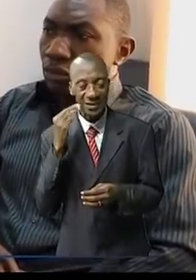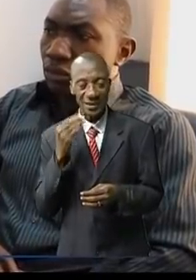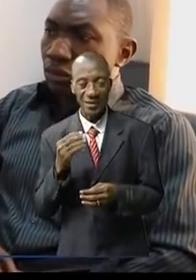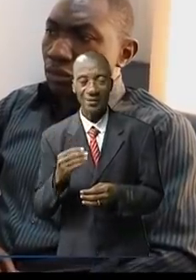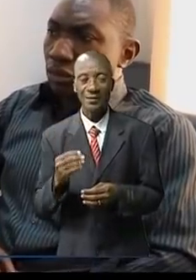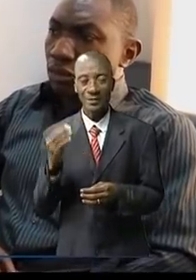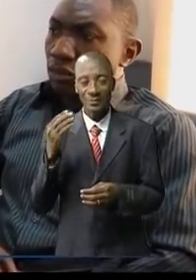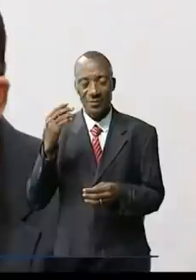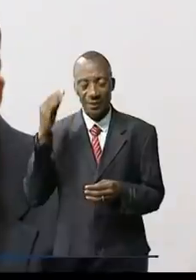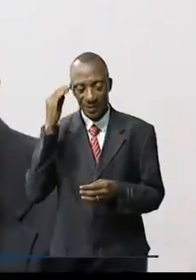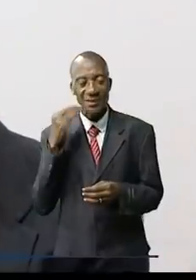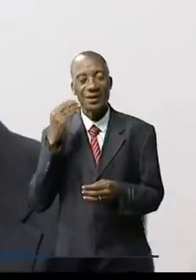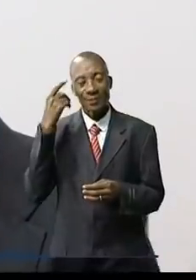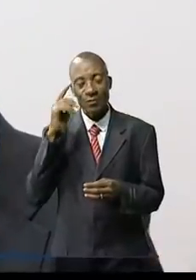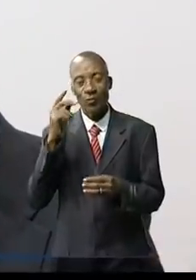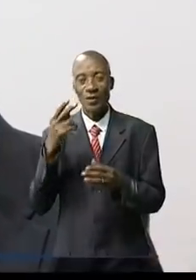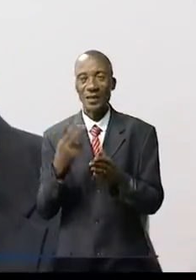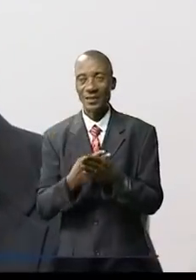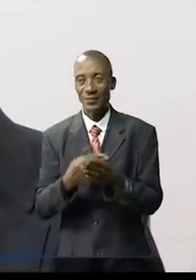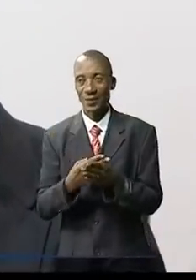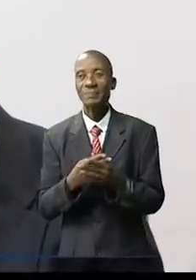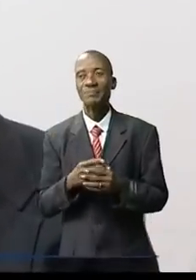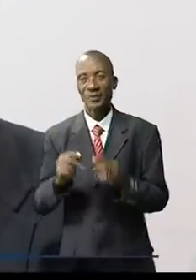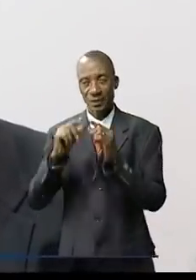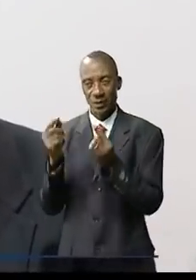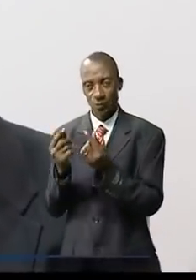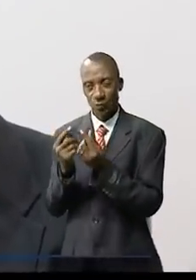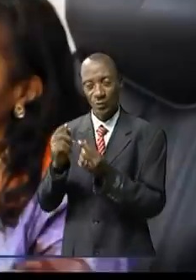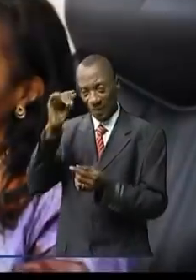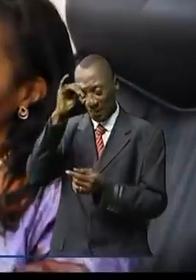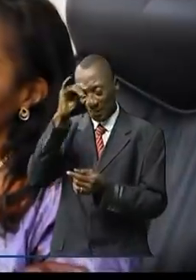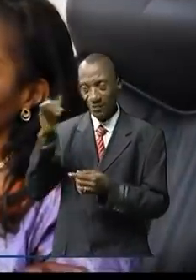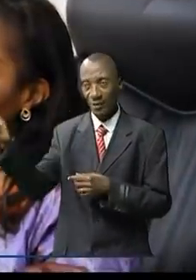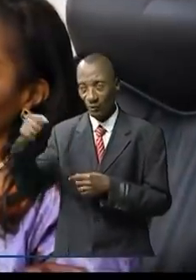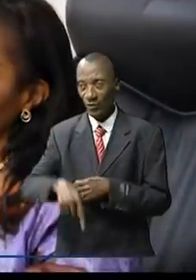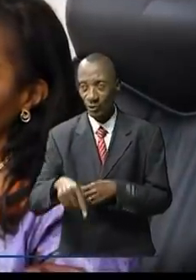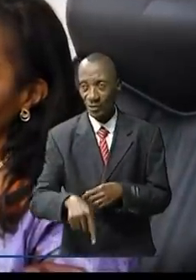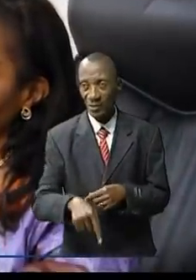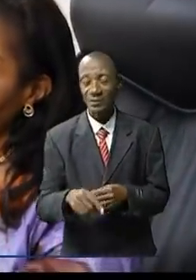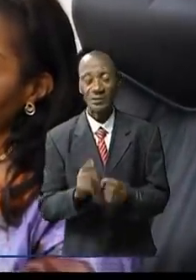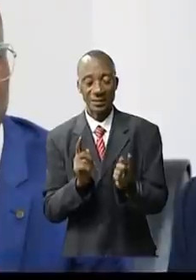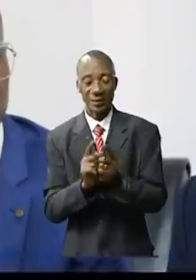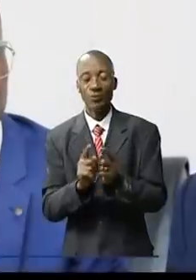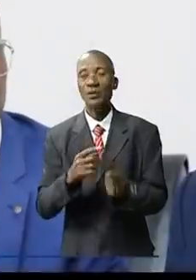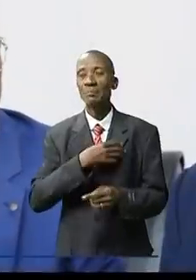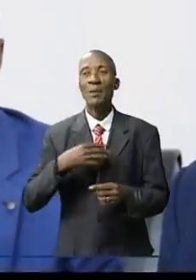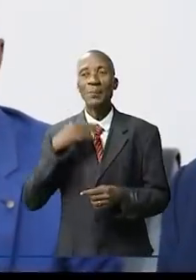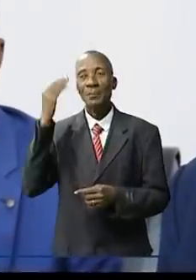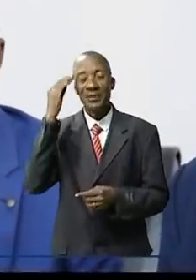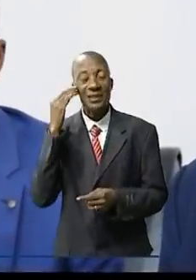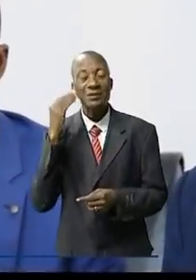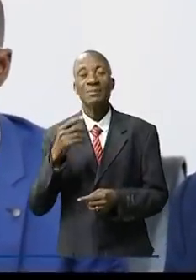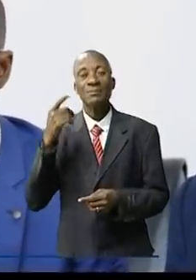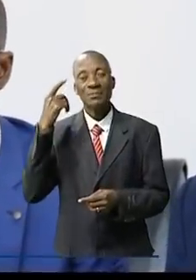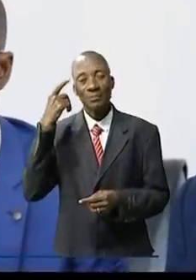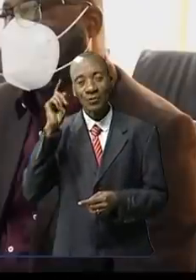personnes vulnérables, est venue réitérer son accompagnement à ce ministère pour atteindre une inclusion